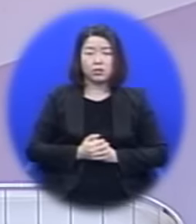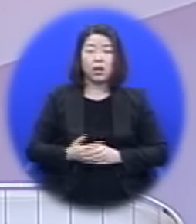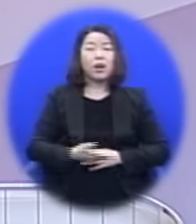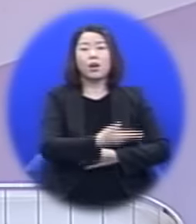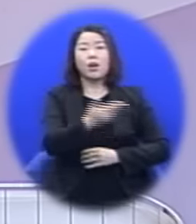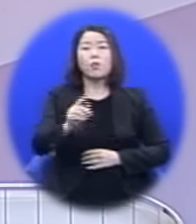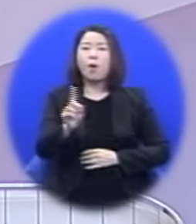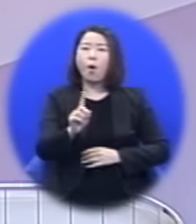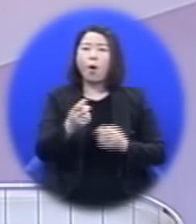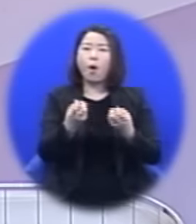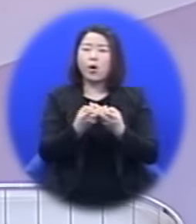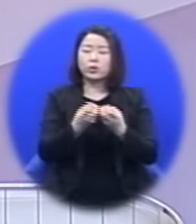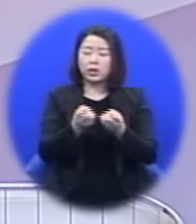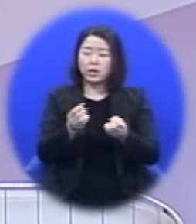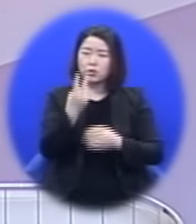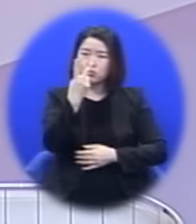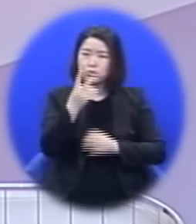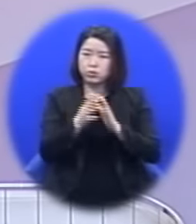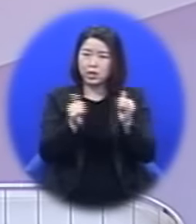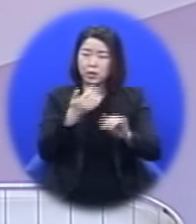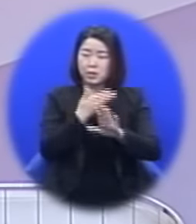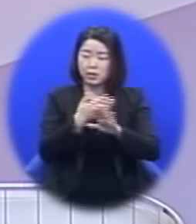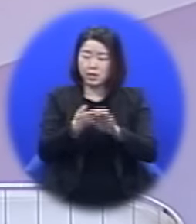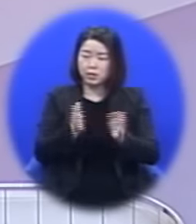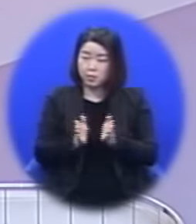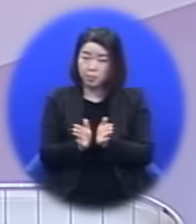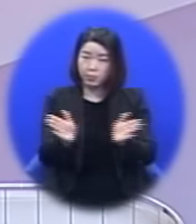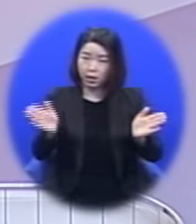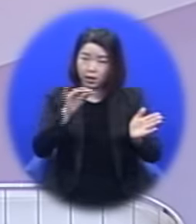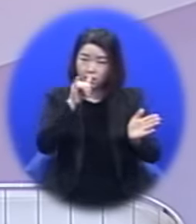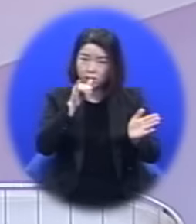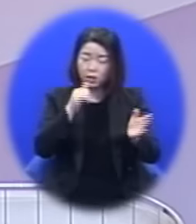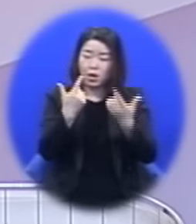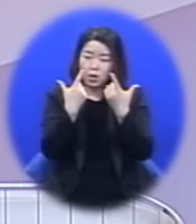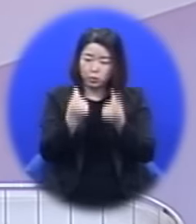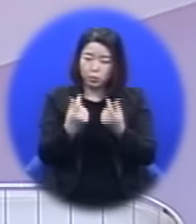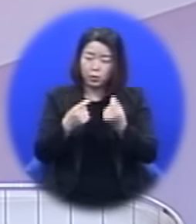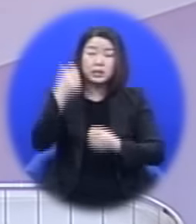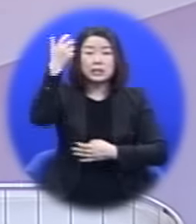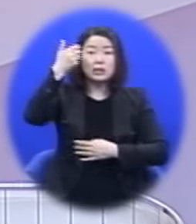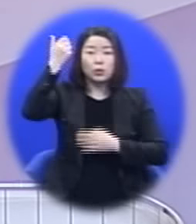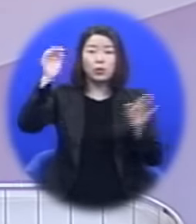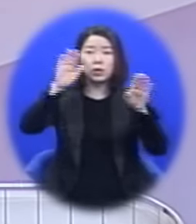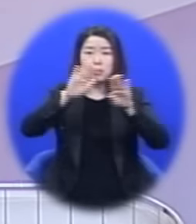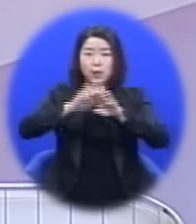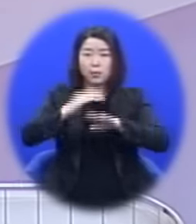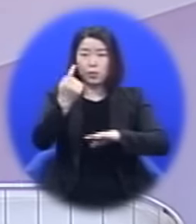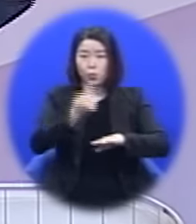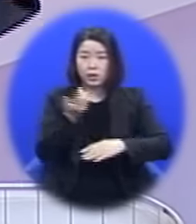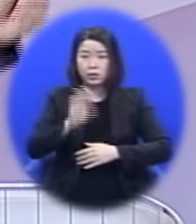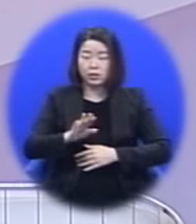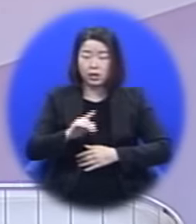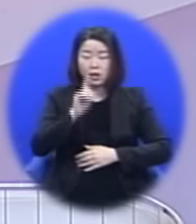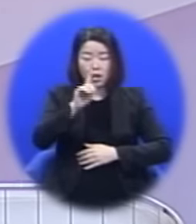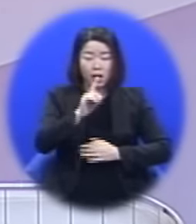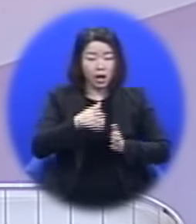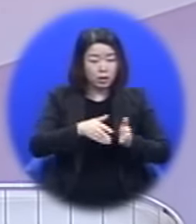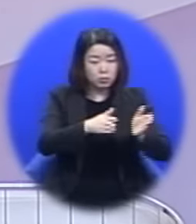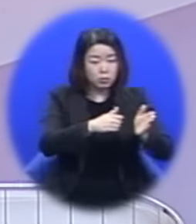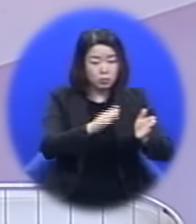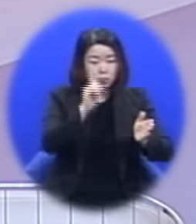여러분 어떻게 이렇게 갈라지지요? 똑같이 영혼의 밤이 왔는데 한쪽은 완전히 하나님을